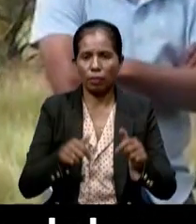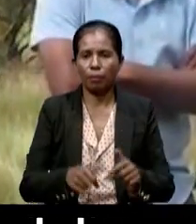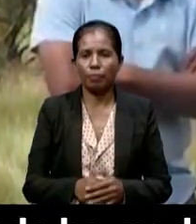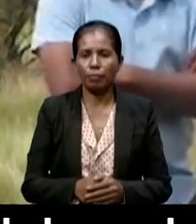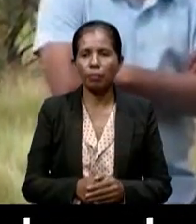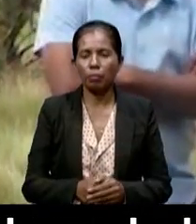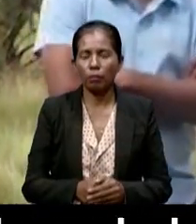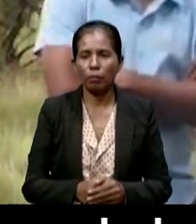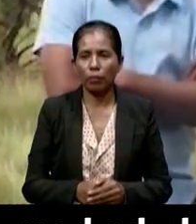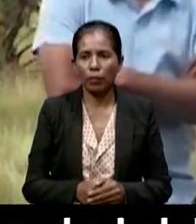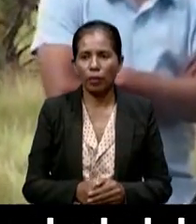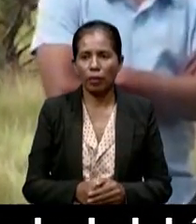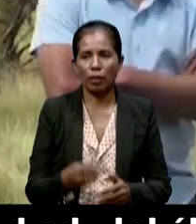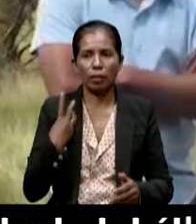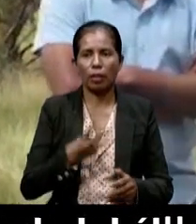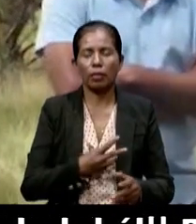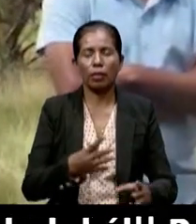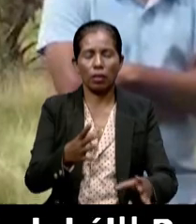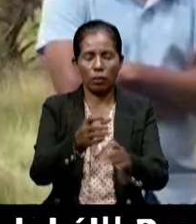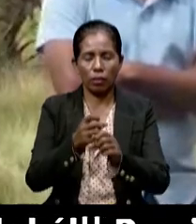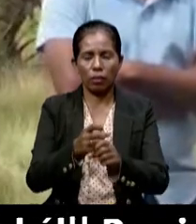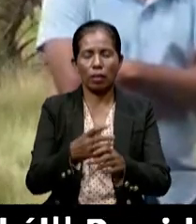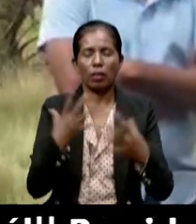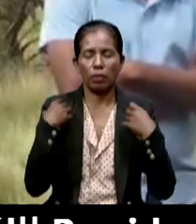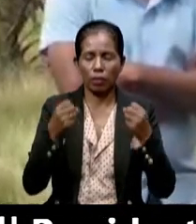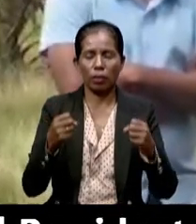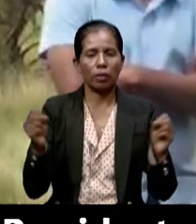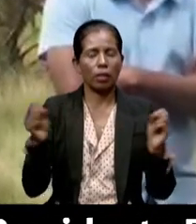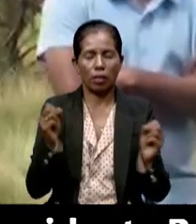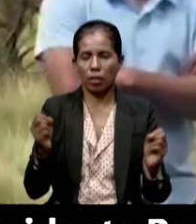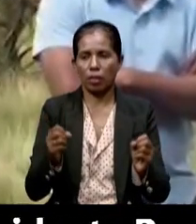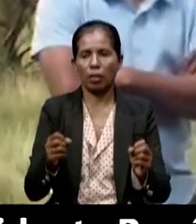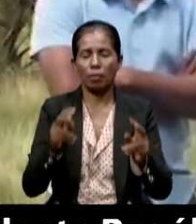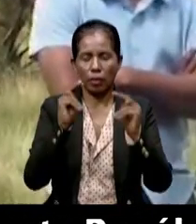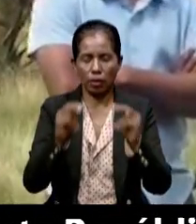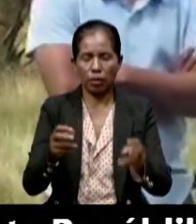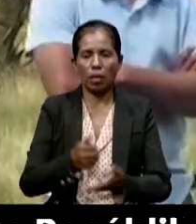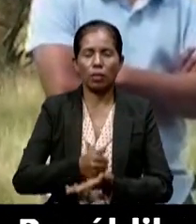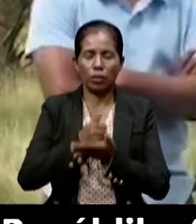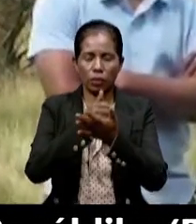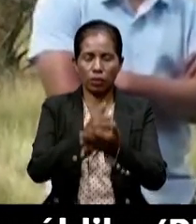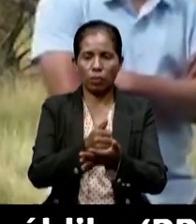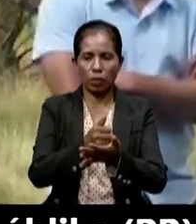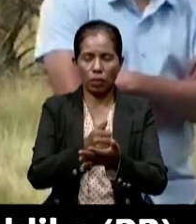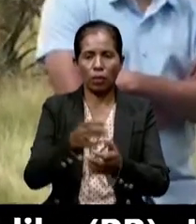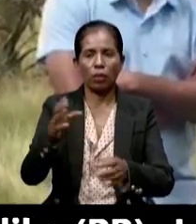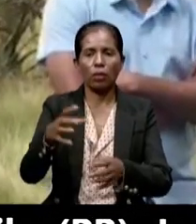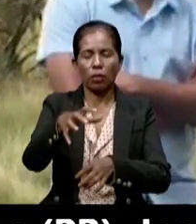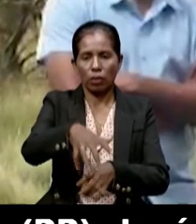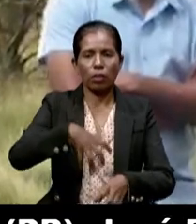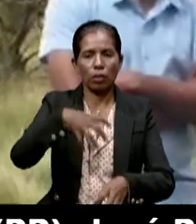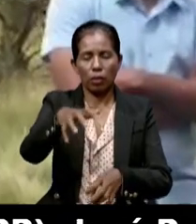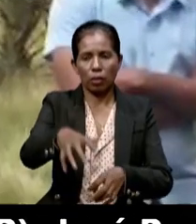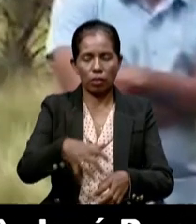atau halai de itu itane forsa lato persisah azudah mini trator kan impor itane lokasi ne trator